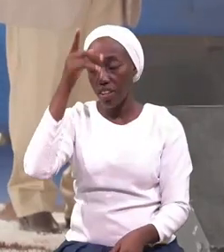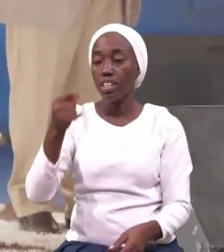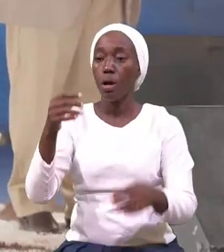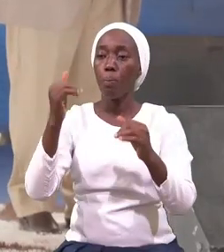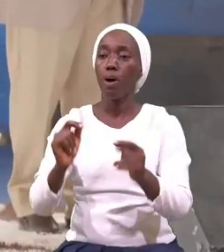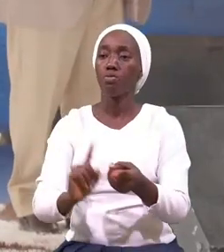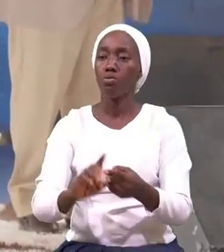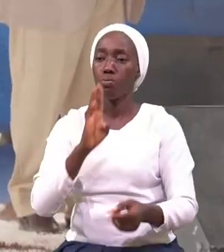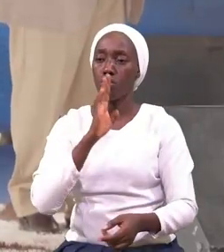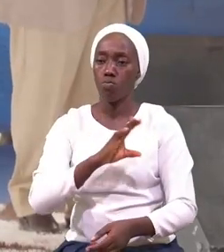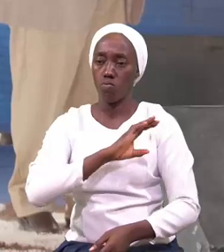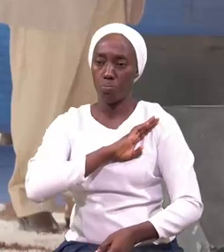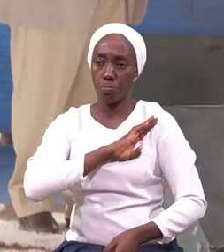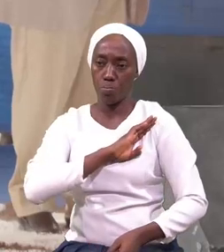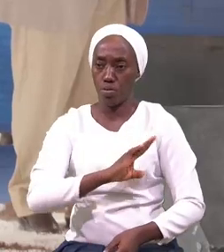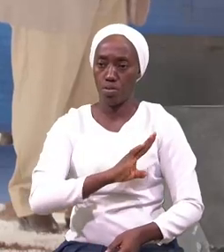La puissance pour être courageux.